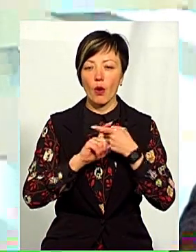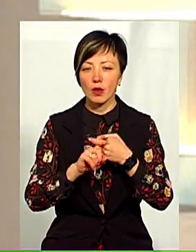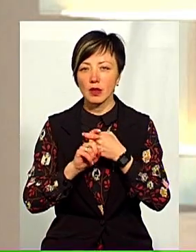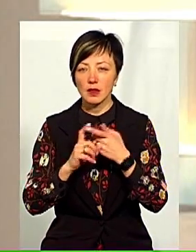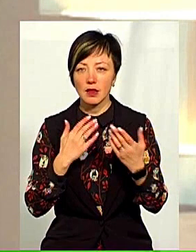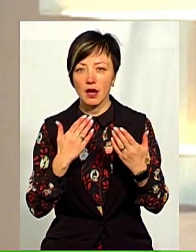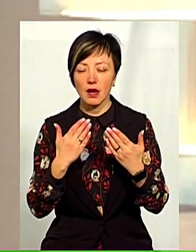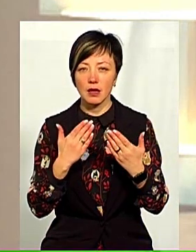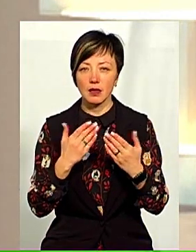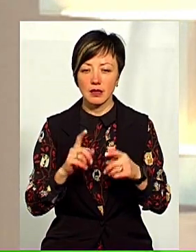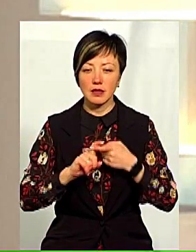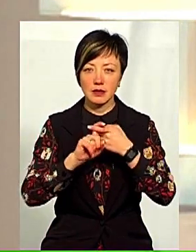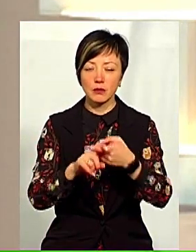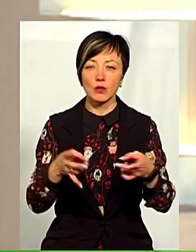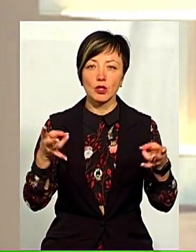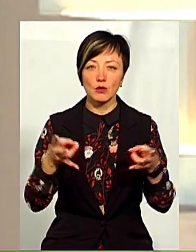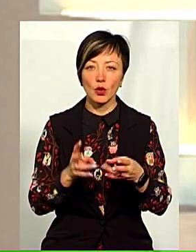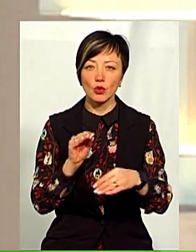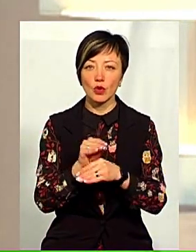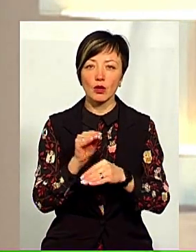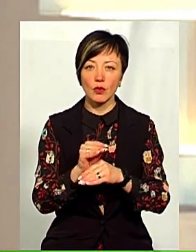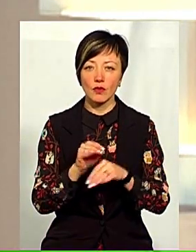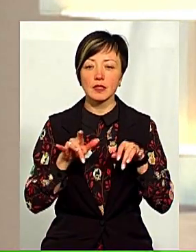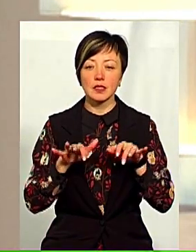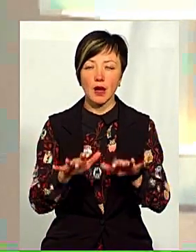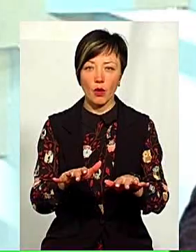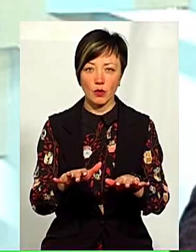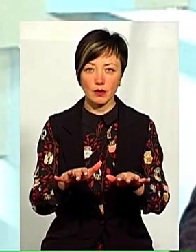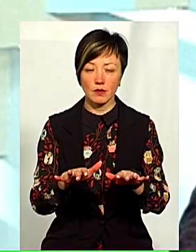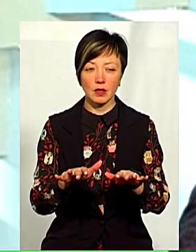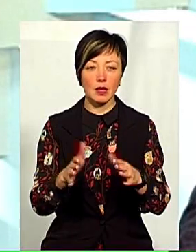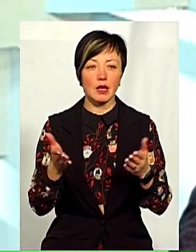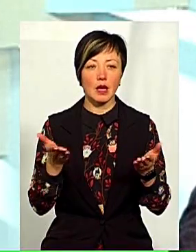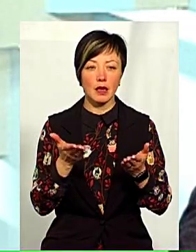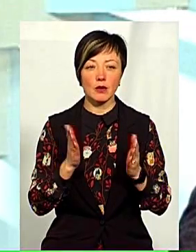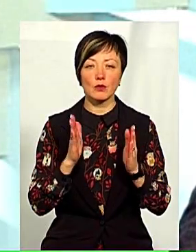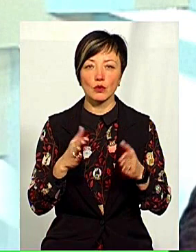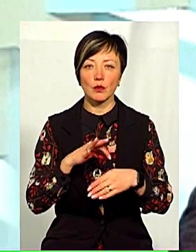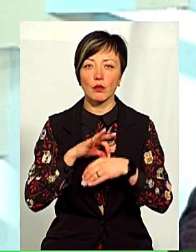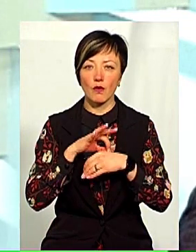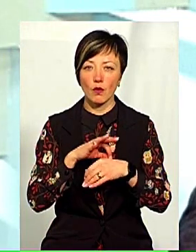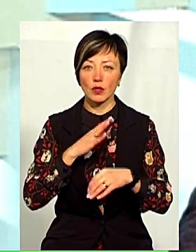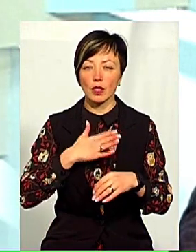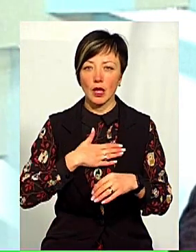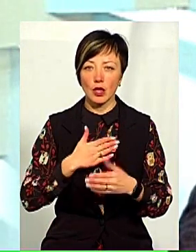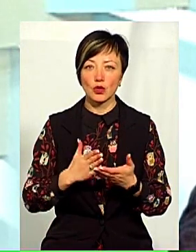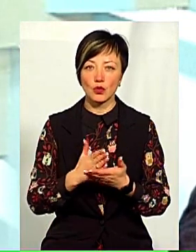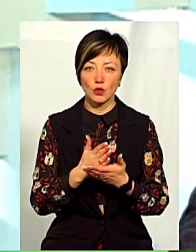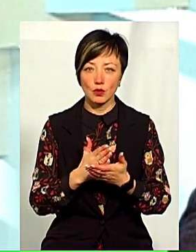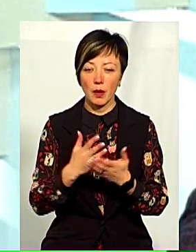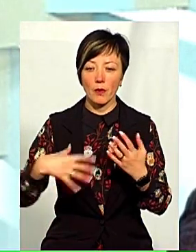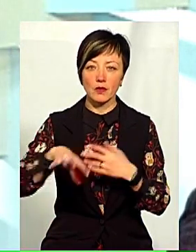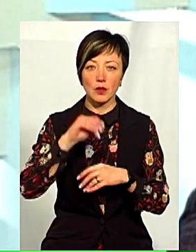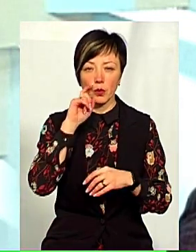контагіозність потребують додаткових заходів, які буде проводити наша служба як по